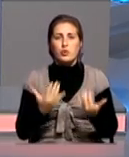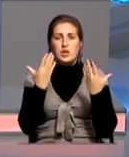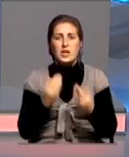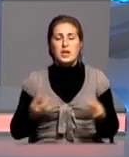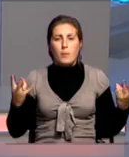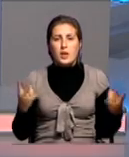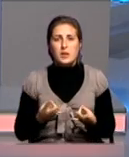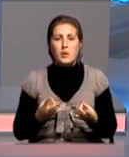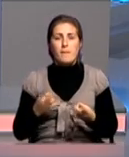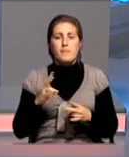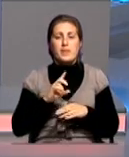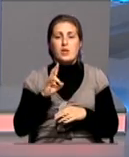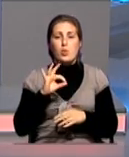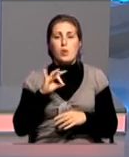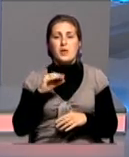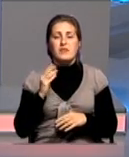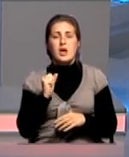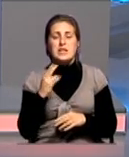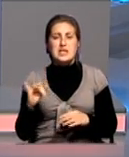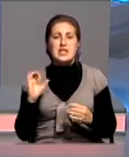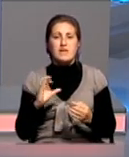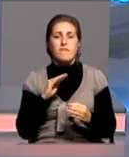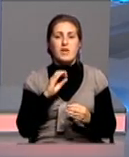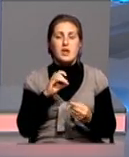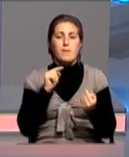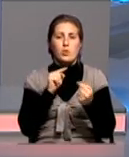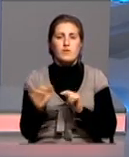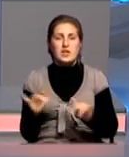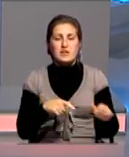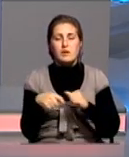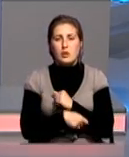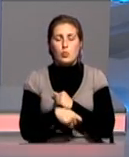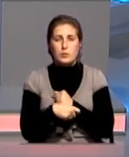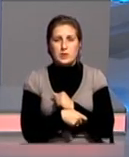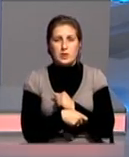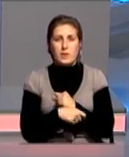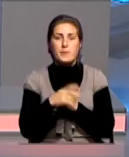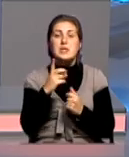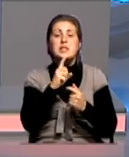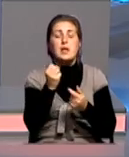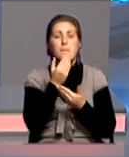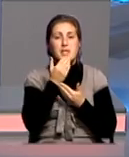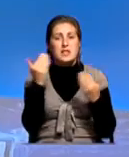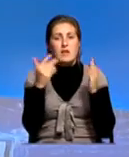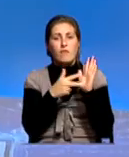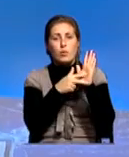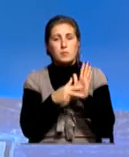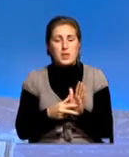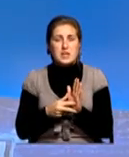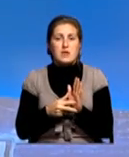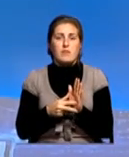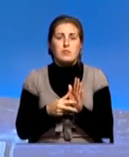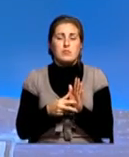необходимые нормативные АК акты в сфере противодействия коррупции вот за последние 8